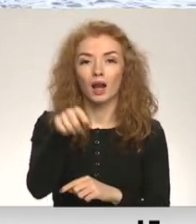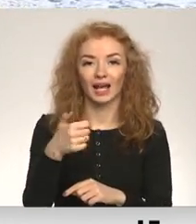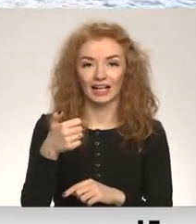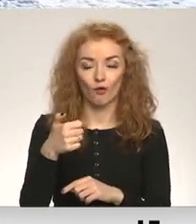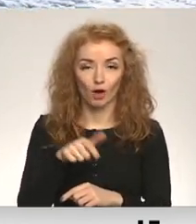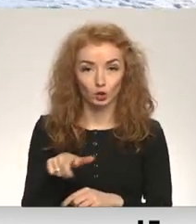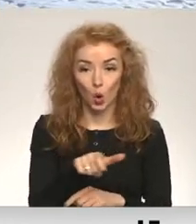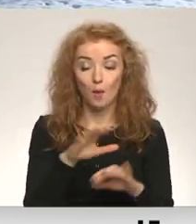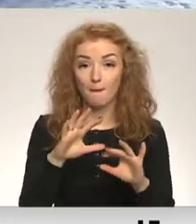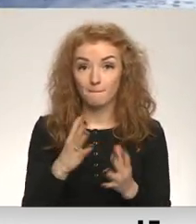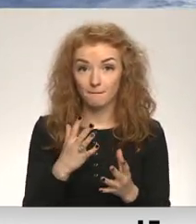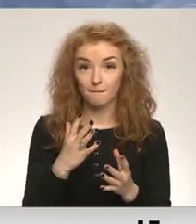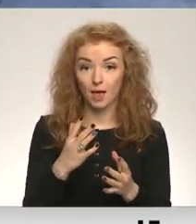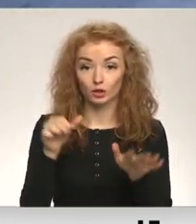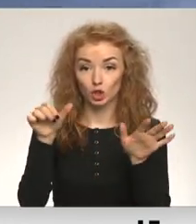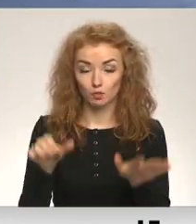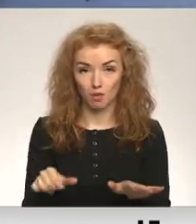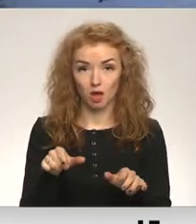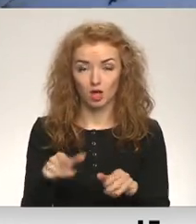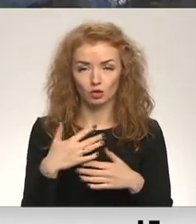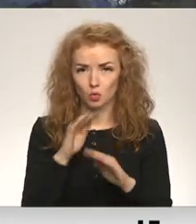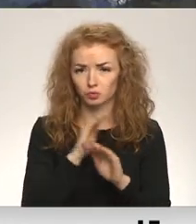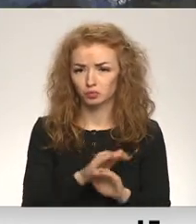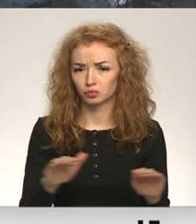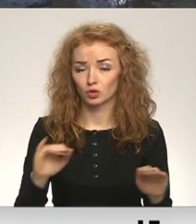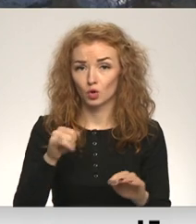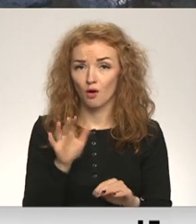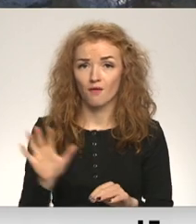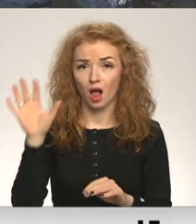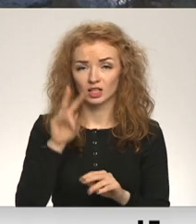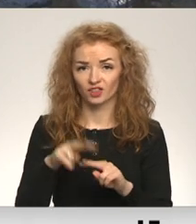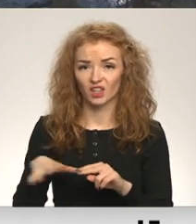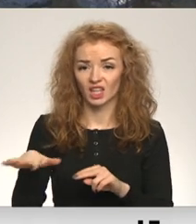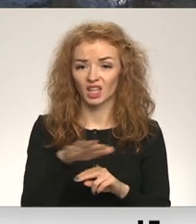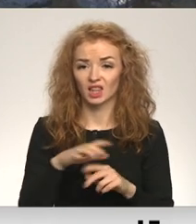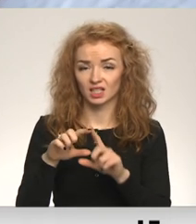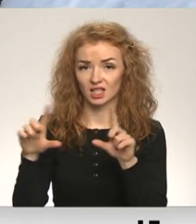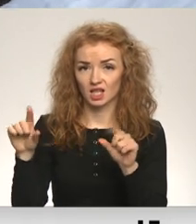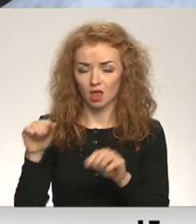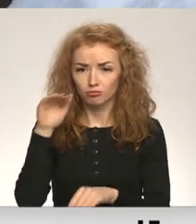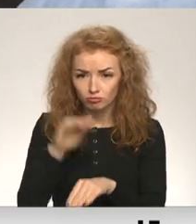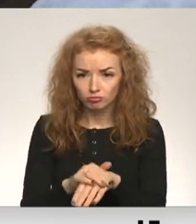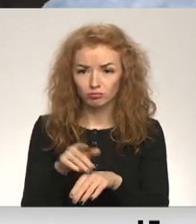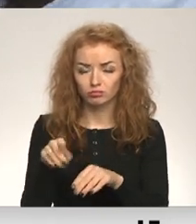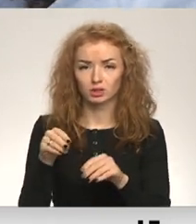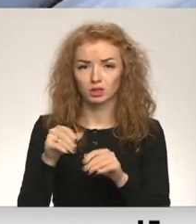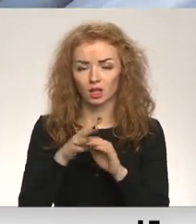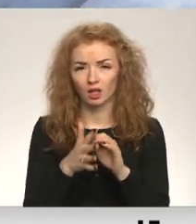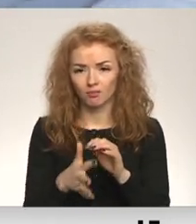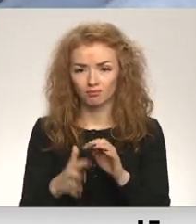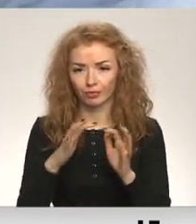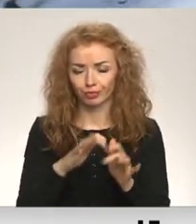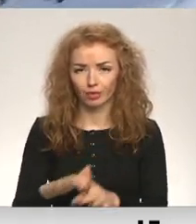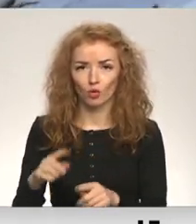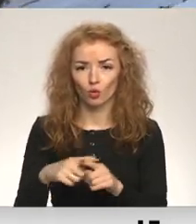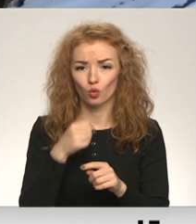upei. Taču jau aptuveni pusgadu šeit iestājies klusums, jo valsts vides dienests konstatējis upes krastu eroziju un gultnes aizsērējumu,